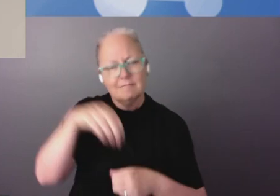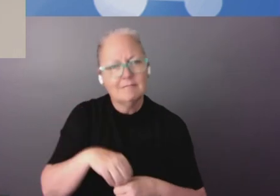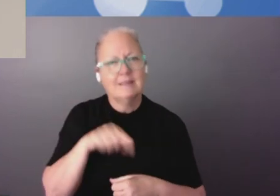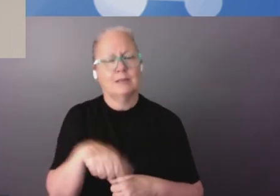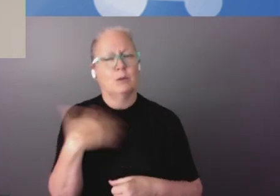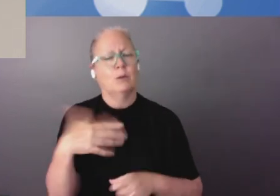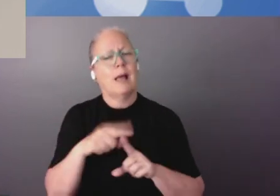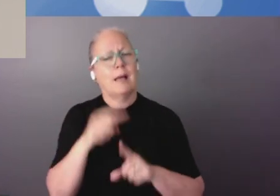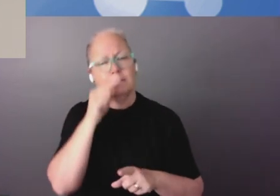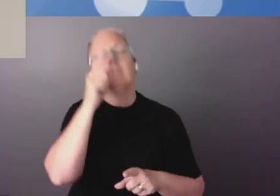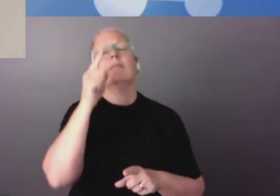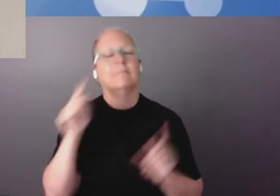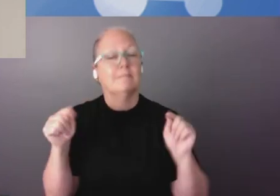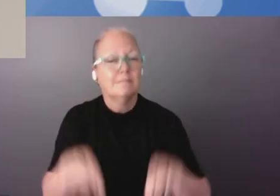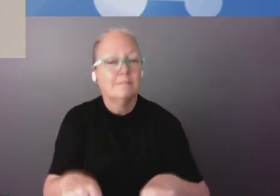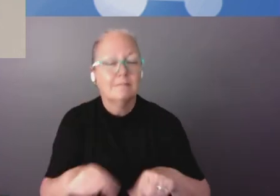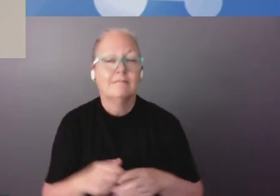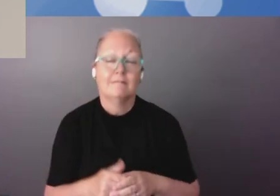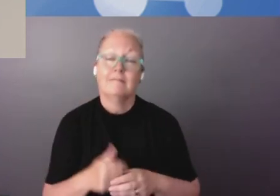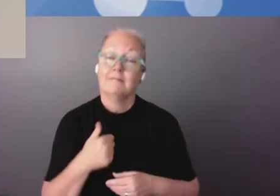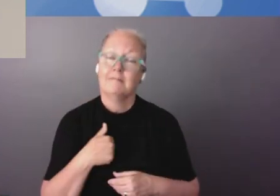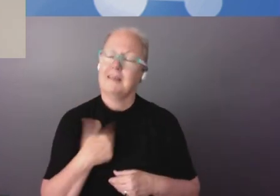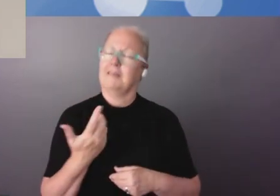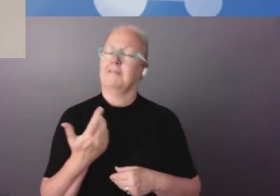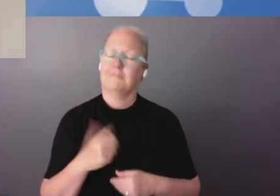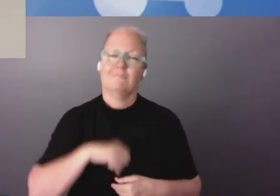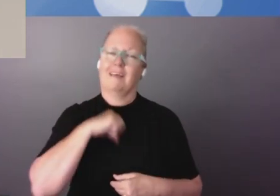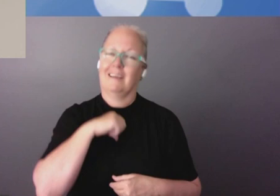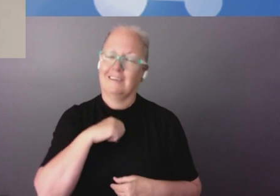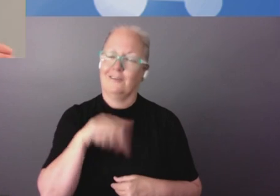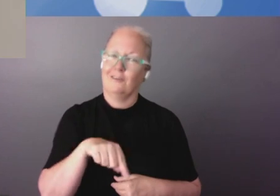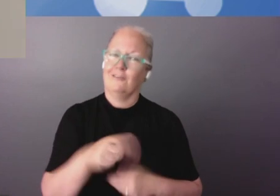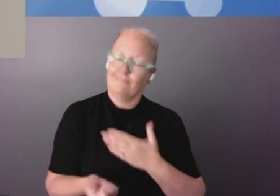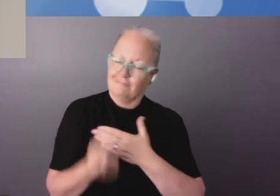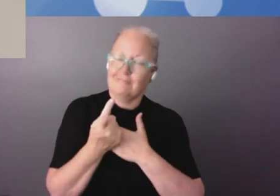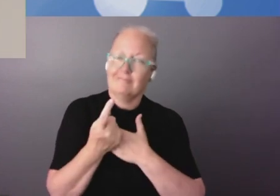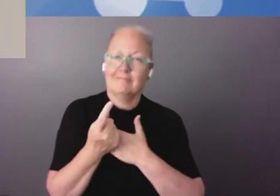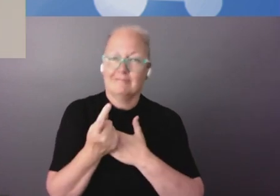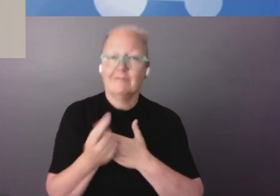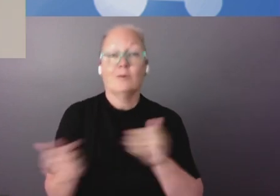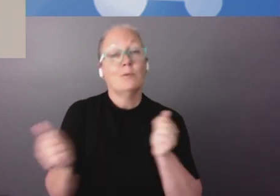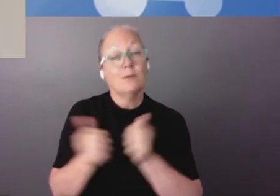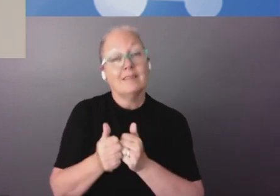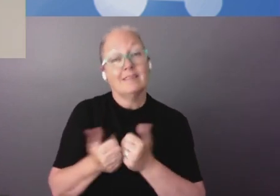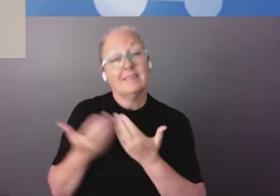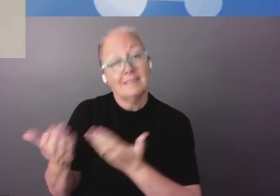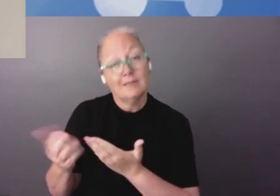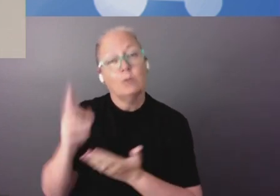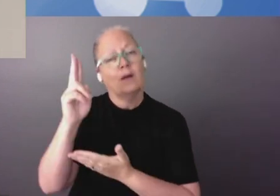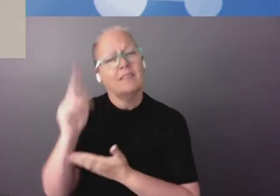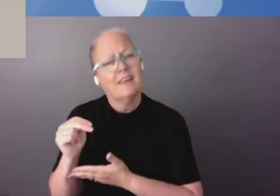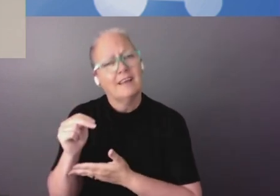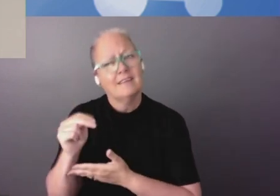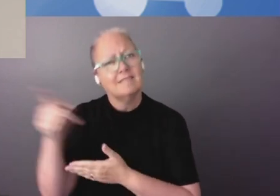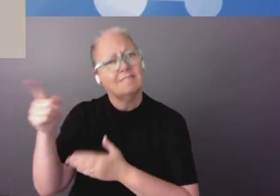że to kolejne wydarzenie pod egidą ONZ w Katowicach. Zaczęło się bowiem w 2018 roku